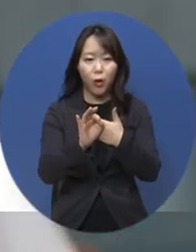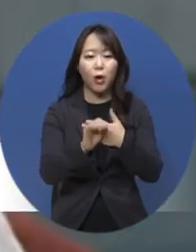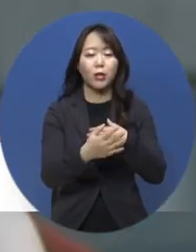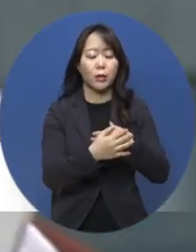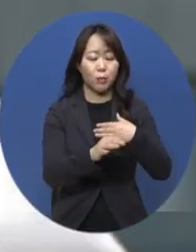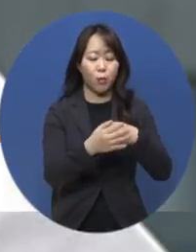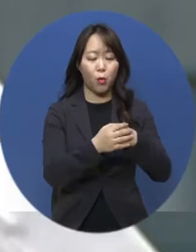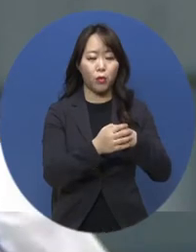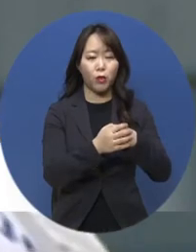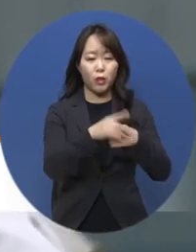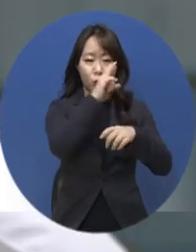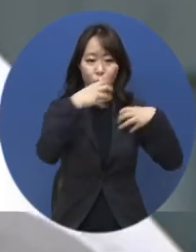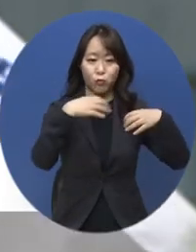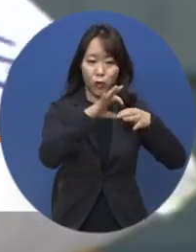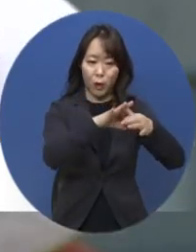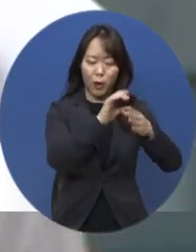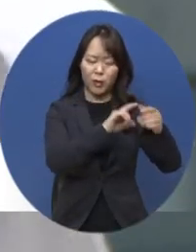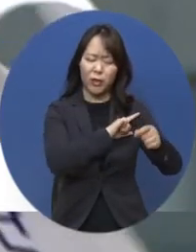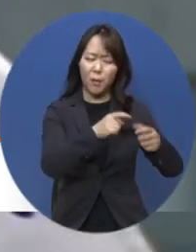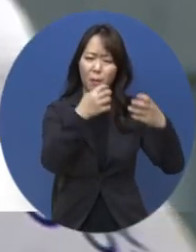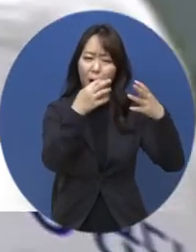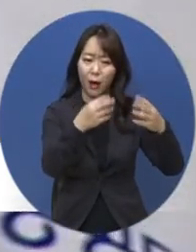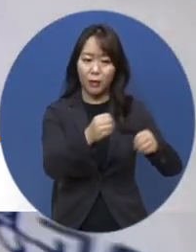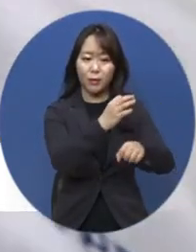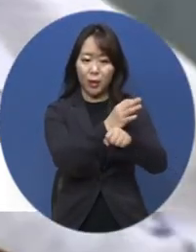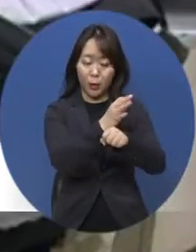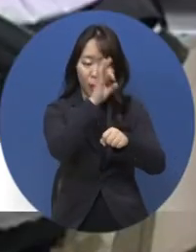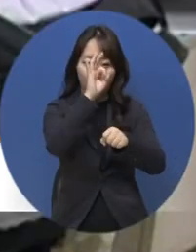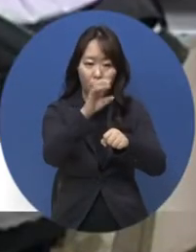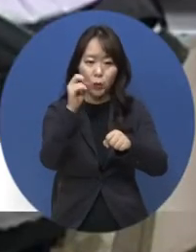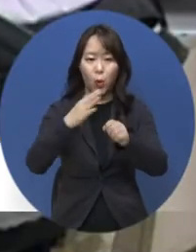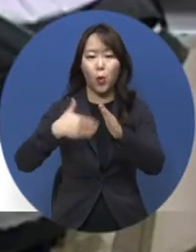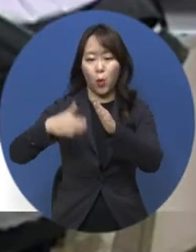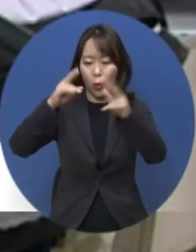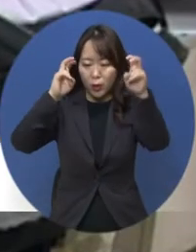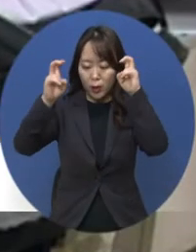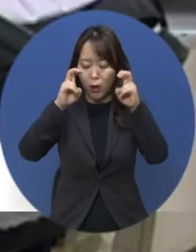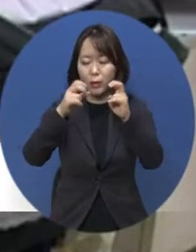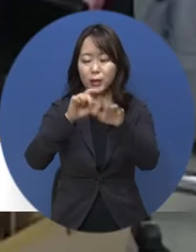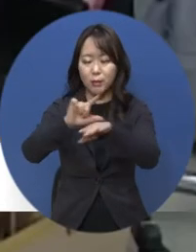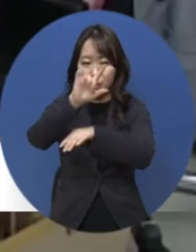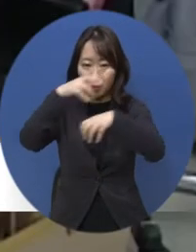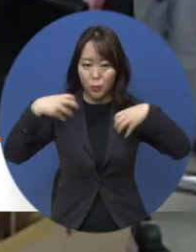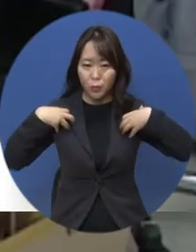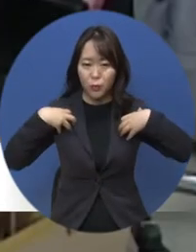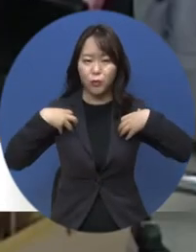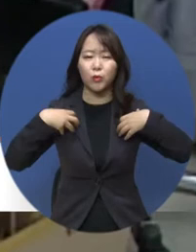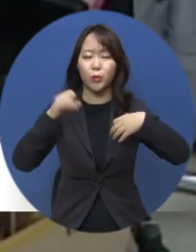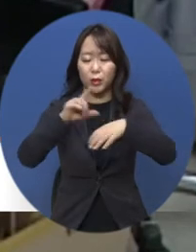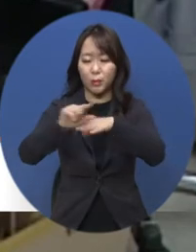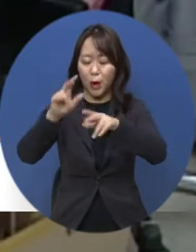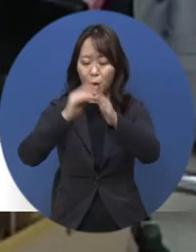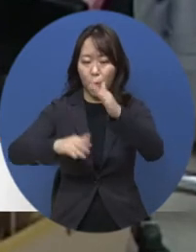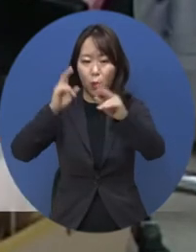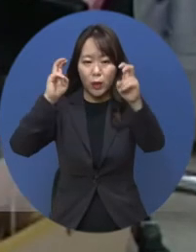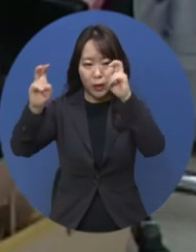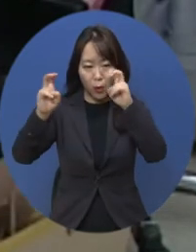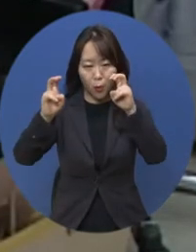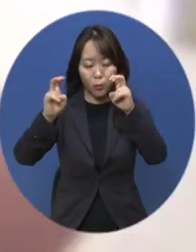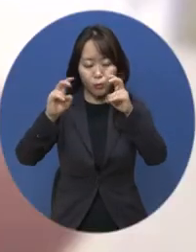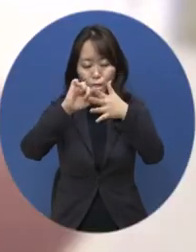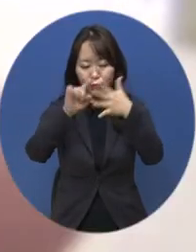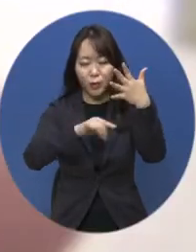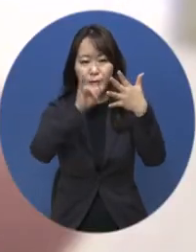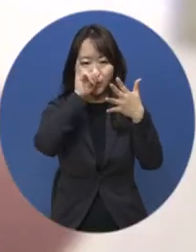93.7% 로 가장 높은 수치를 보였으며 공기업 자치단체 지방 공기업이 뒤를 이었습니다